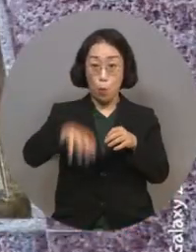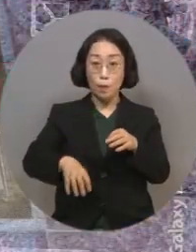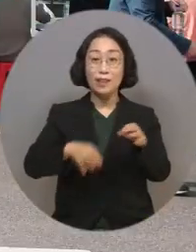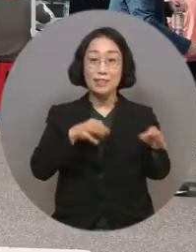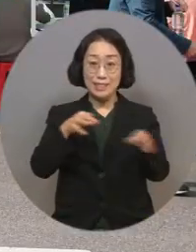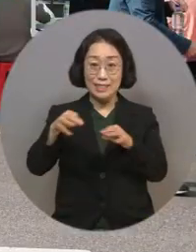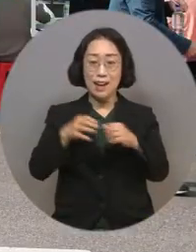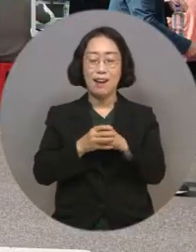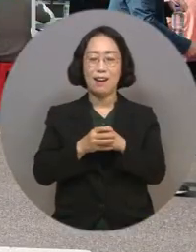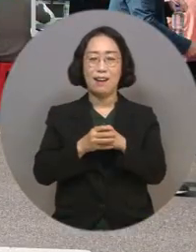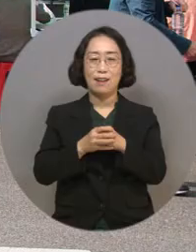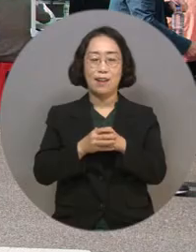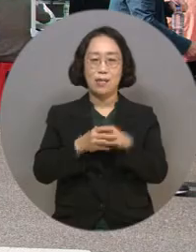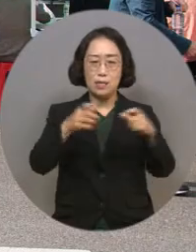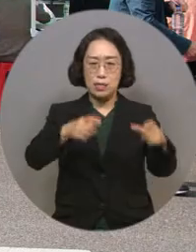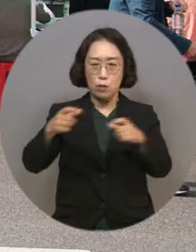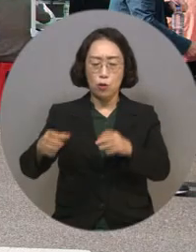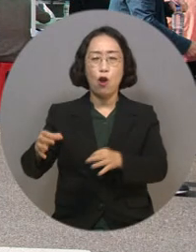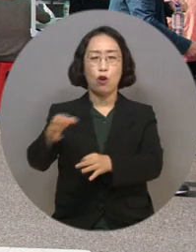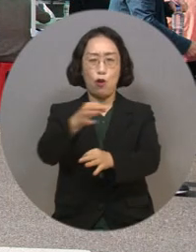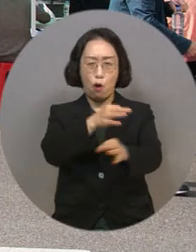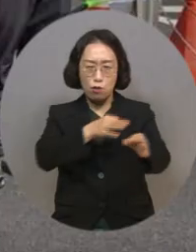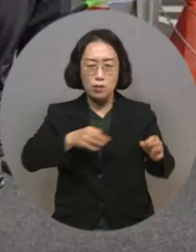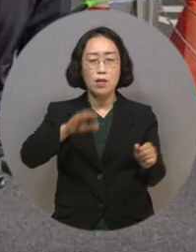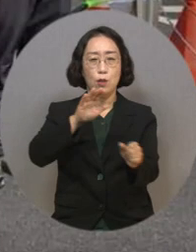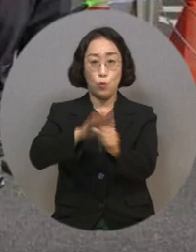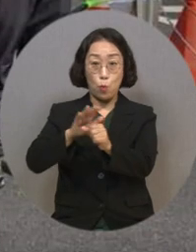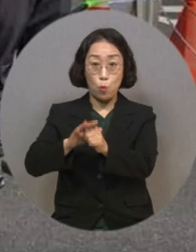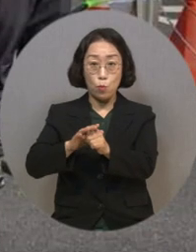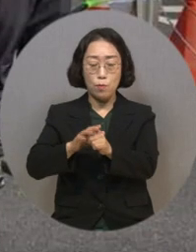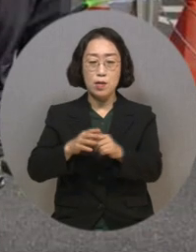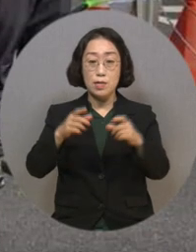제1시장. 지역사회 경제를 살려가는